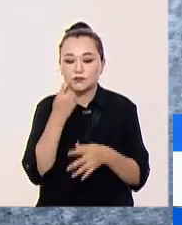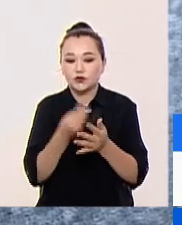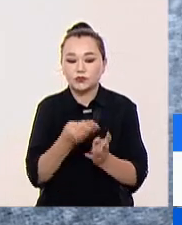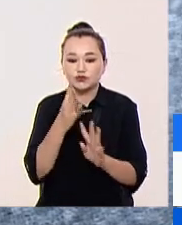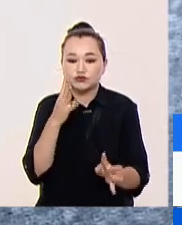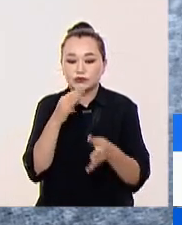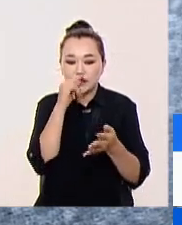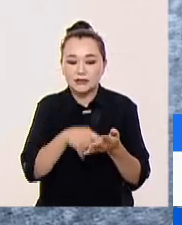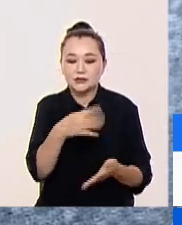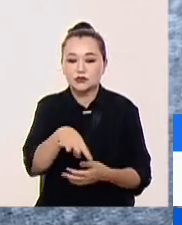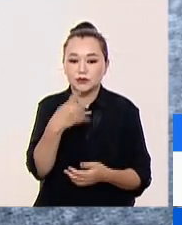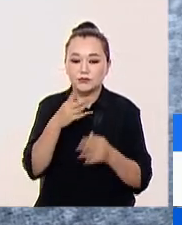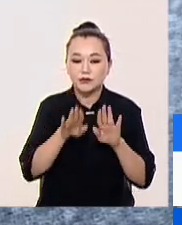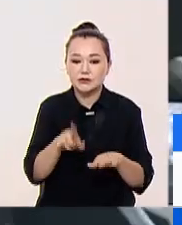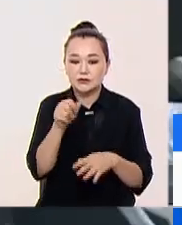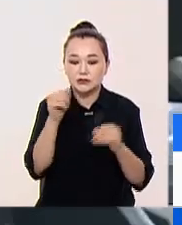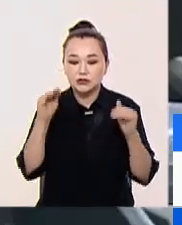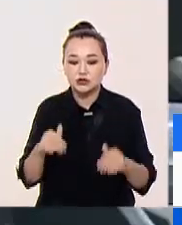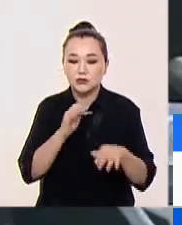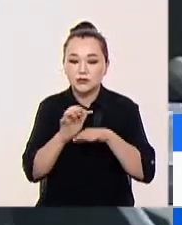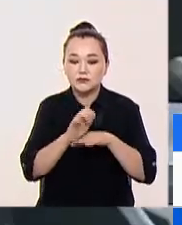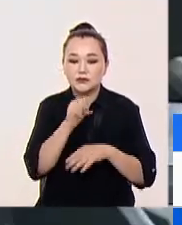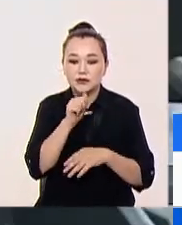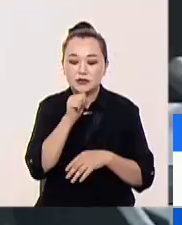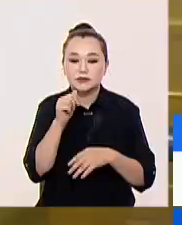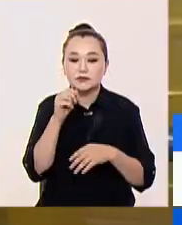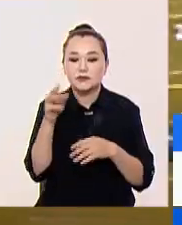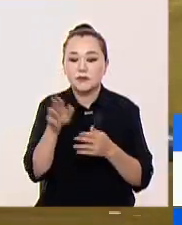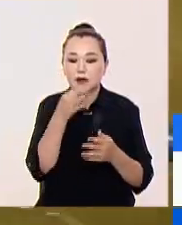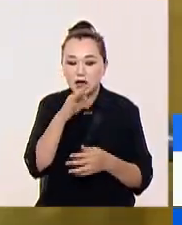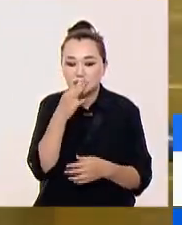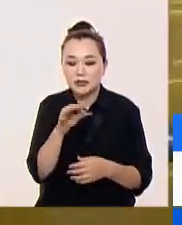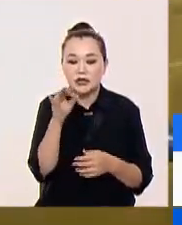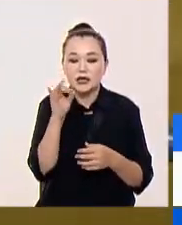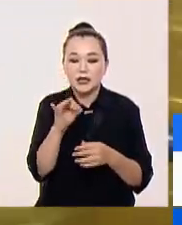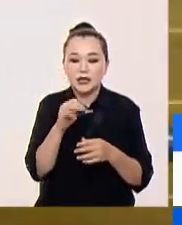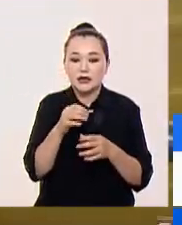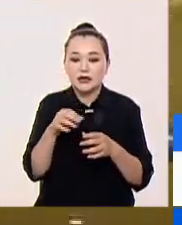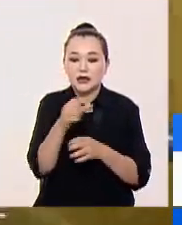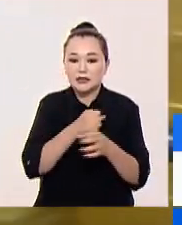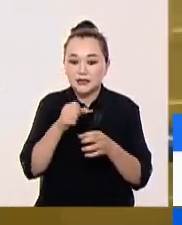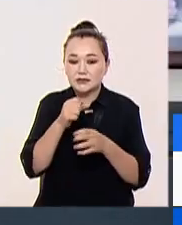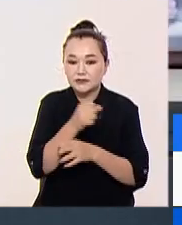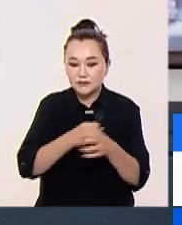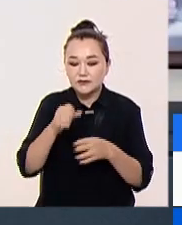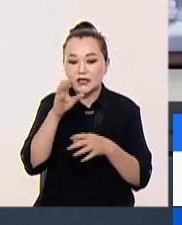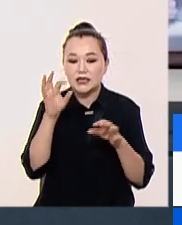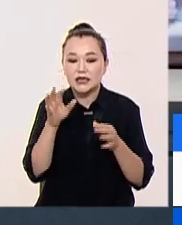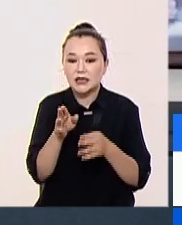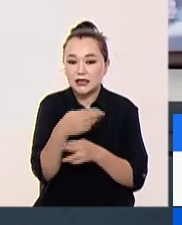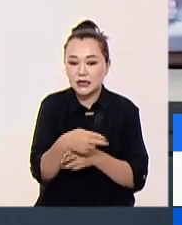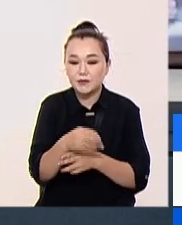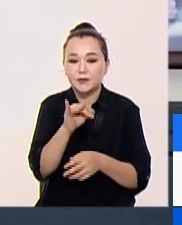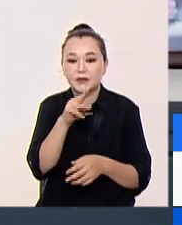оказался на сорок первом месте из-за снижения производства сахара сливочного масла свежий и консервированной рыбы и икры я думаю что